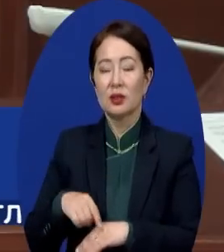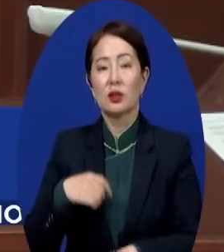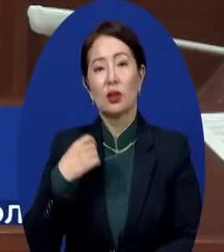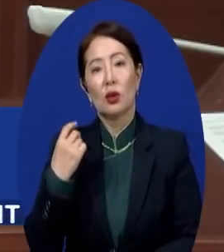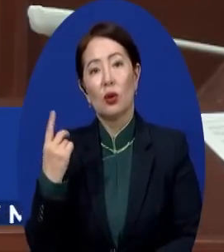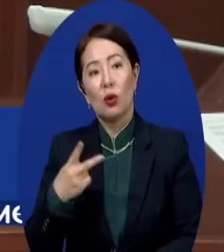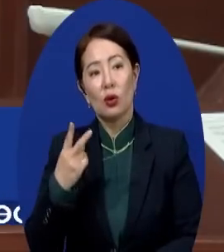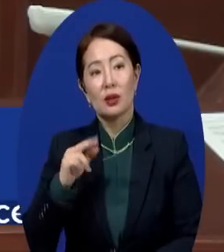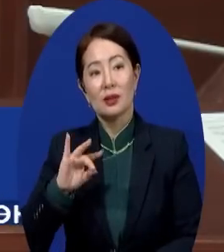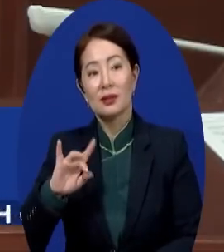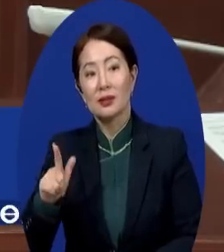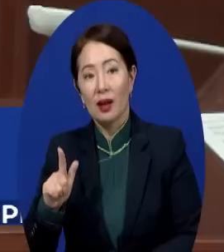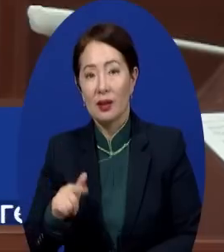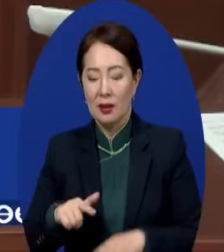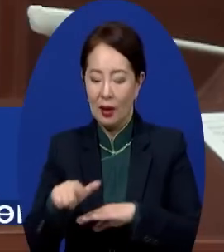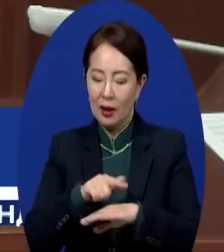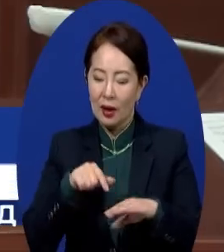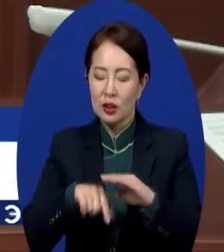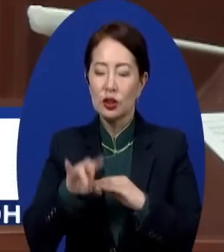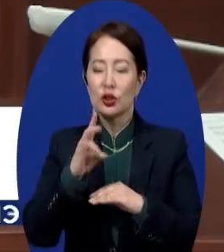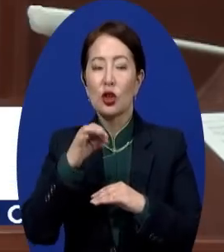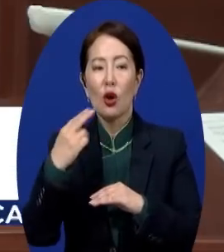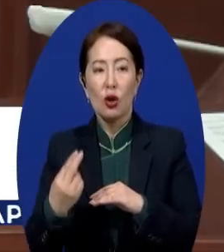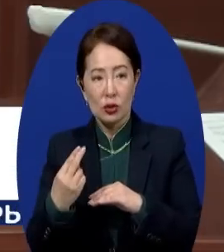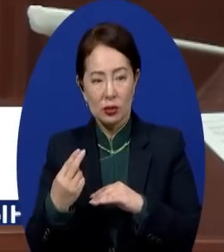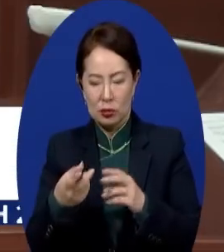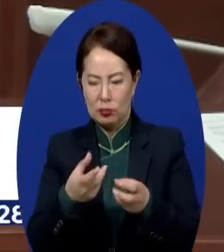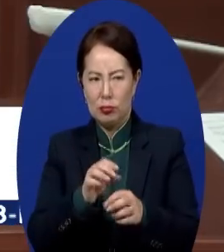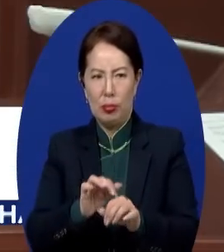дахь одоо газар тариалангийн нөөц бүс нутаг цөлжих аюултай болно.